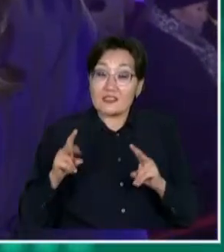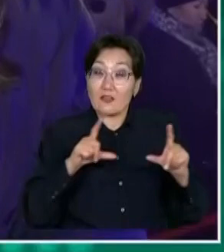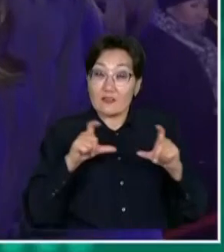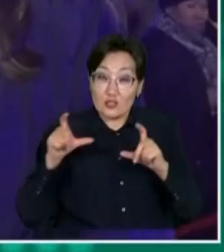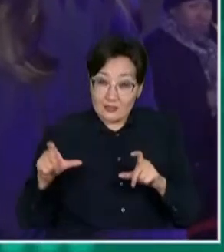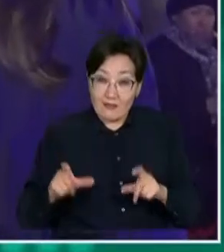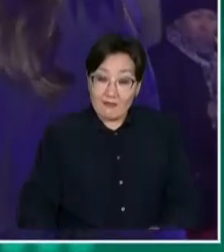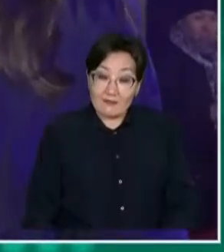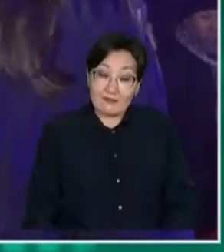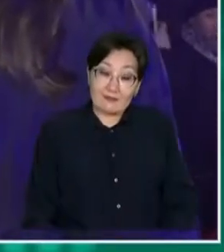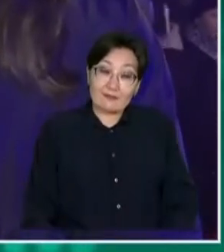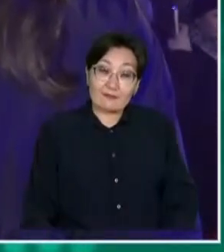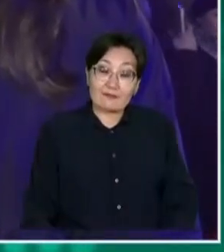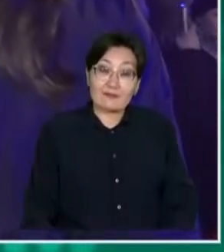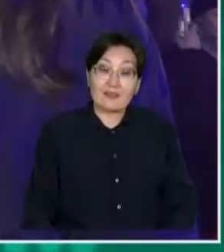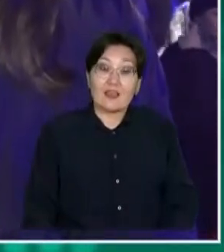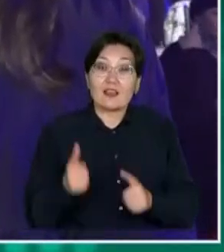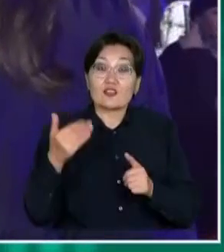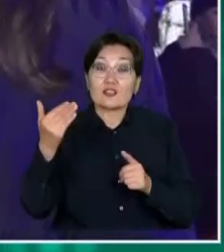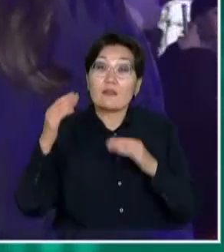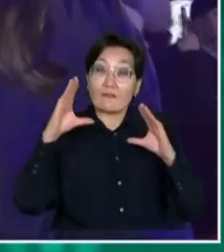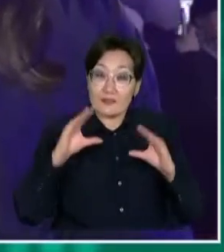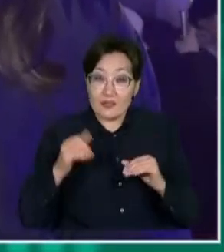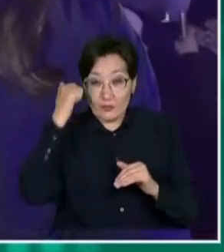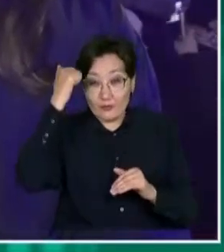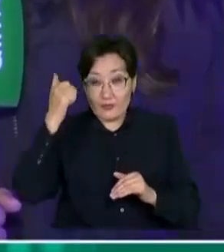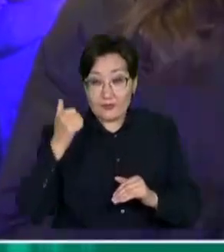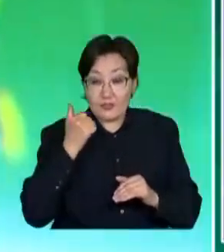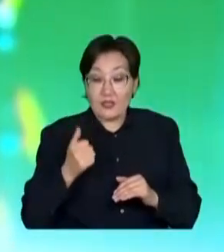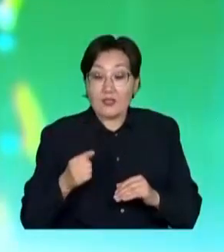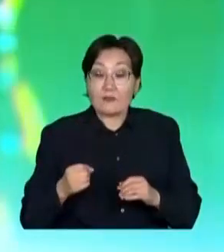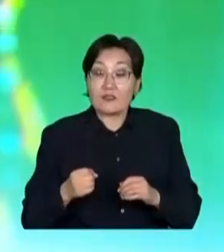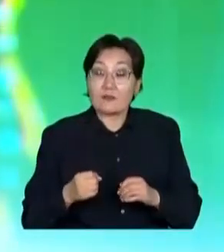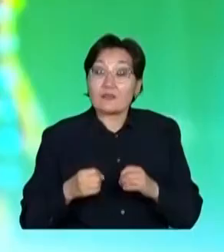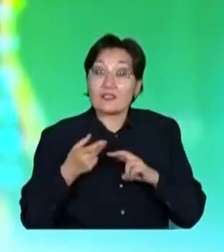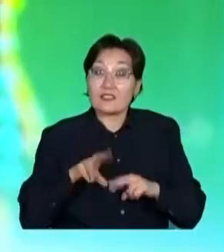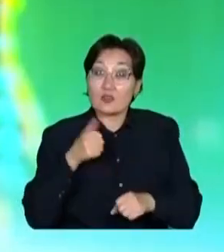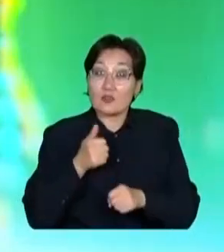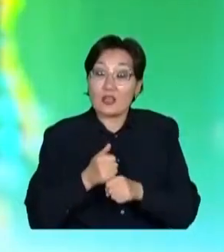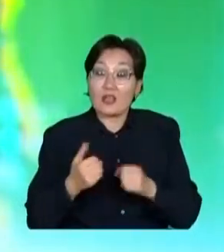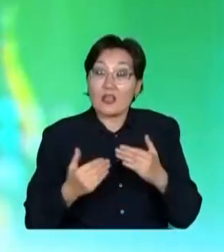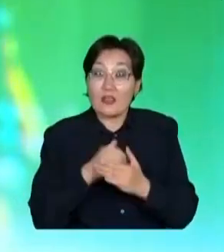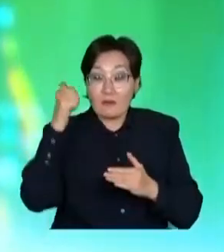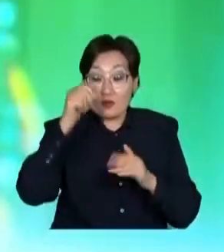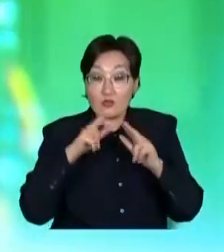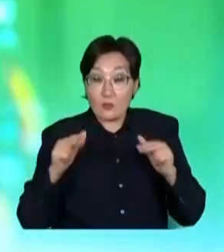Коллеги! Хорошего тебе вечера. Спасибо. Аида Иманали о церемонии зажжения главной новогодней елки в Алматы.